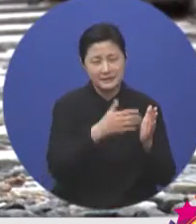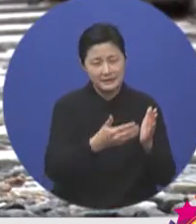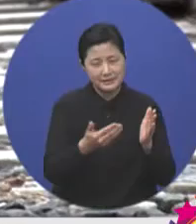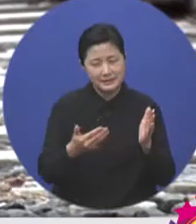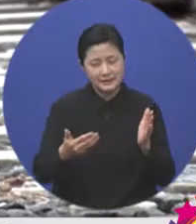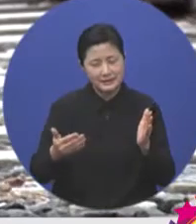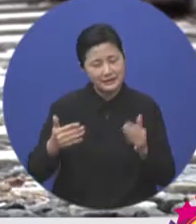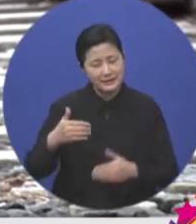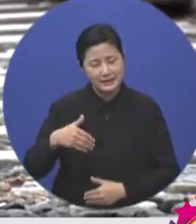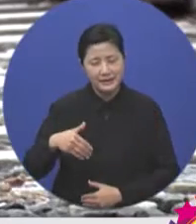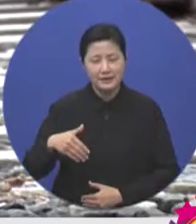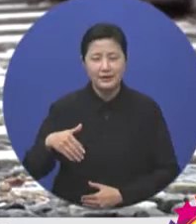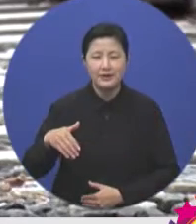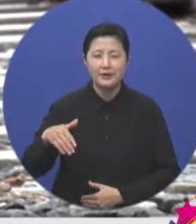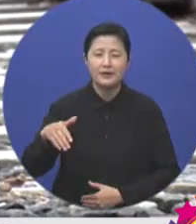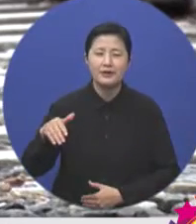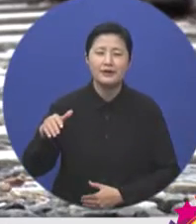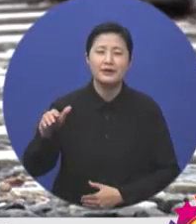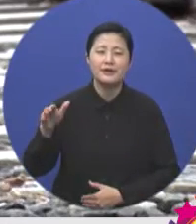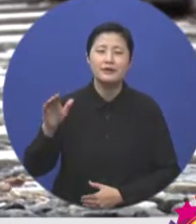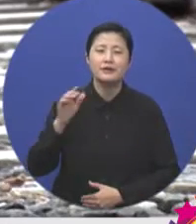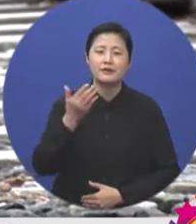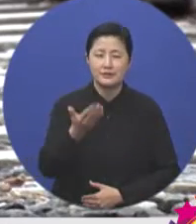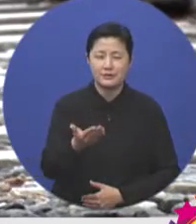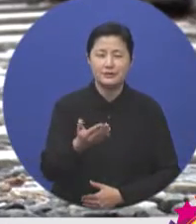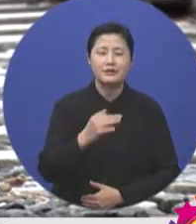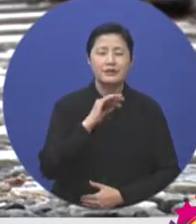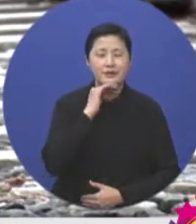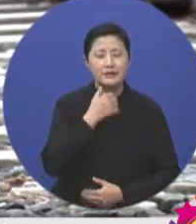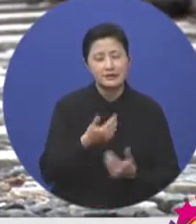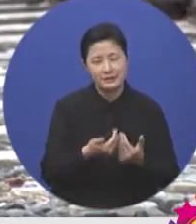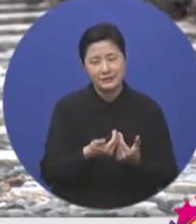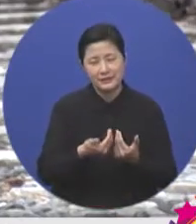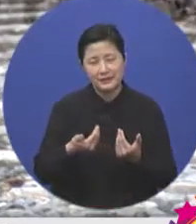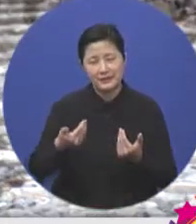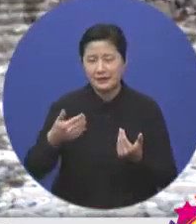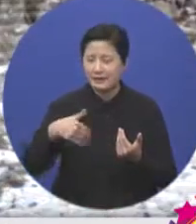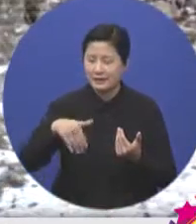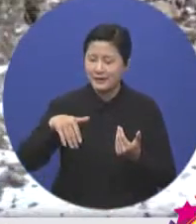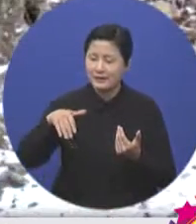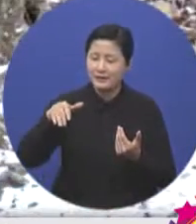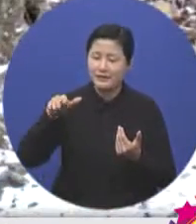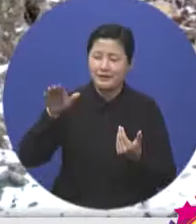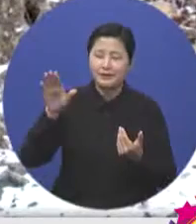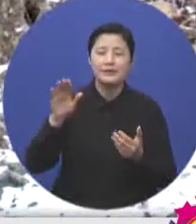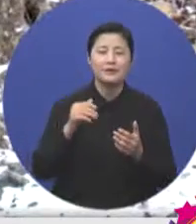세월이 가고 너도 또 가고